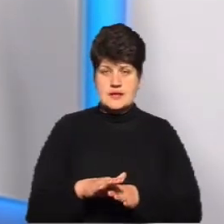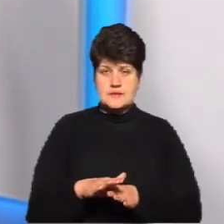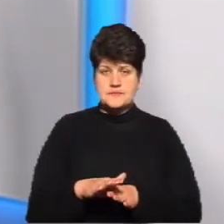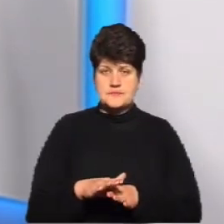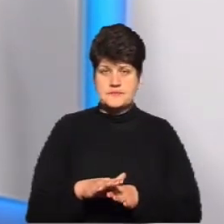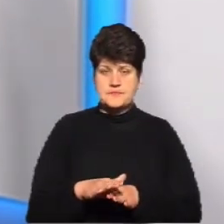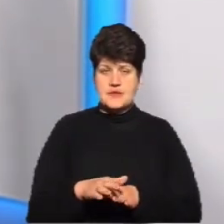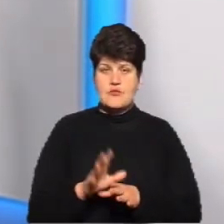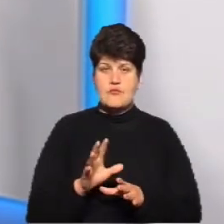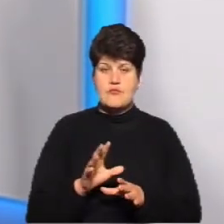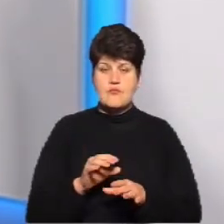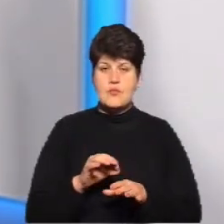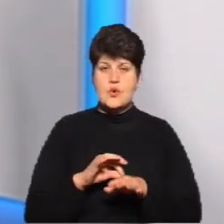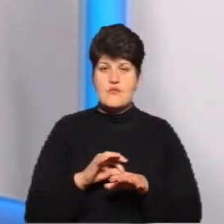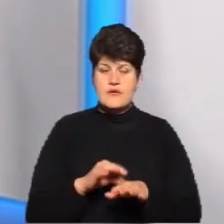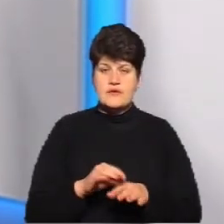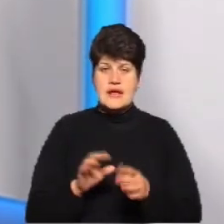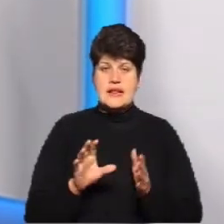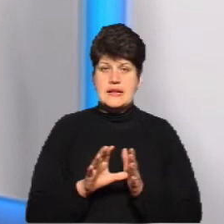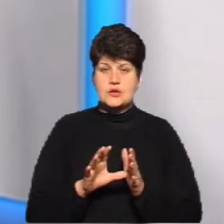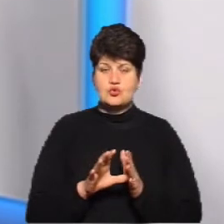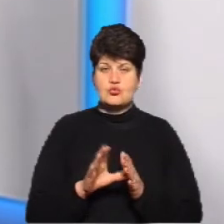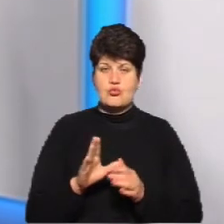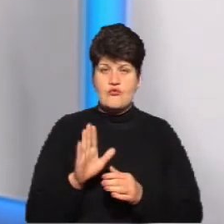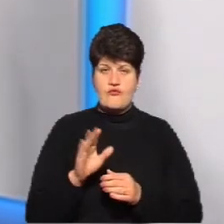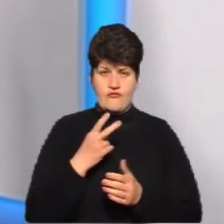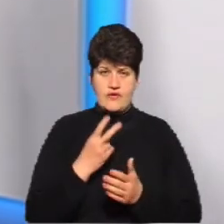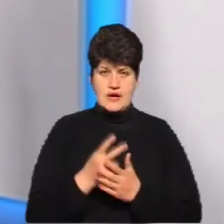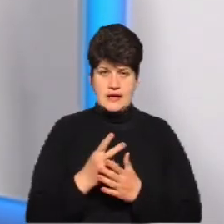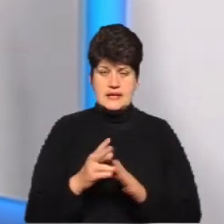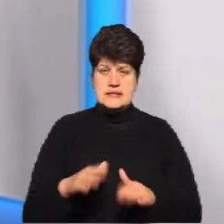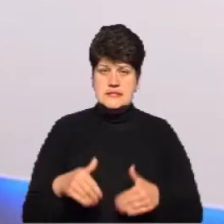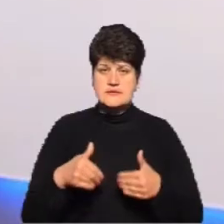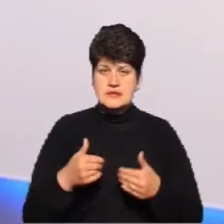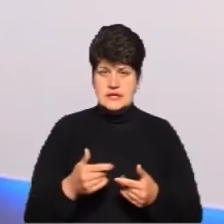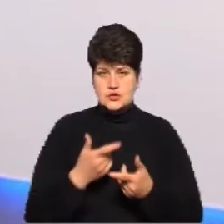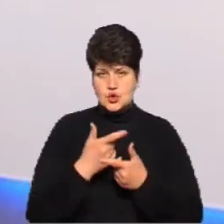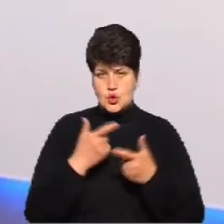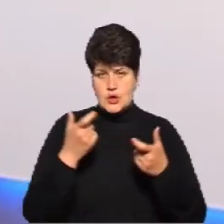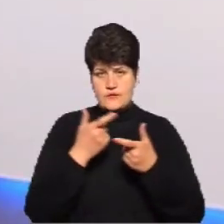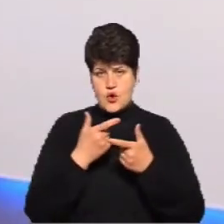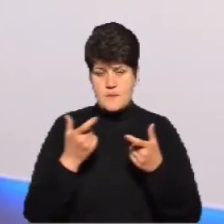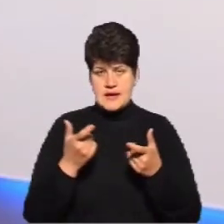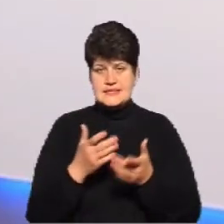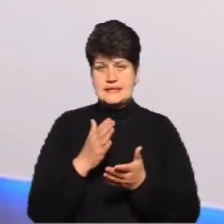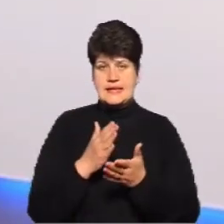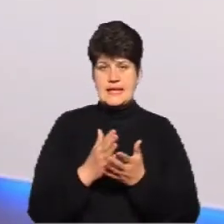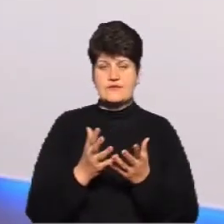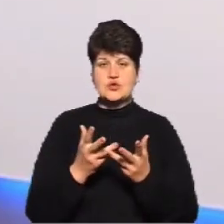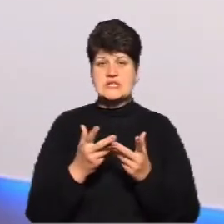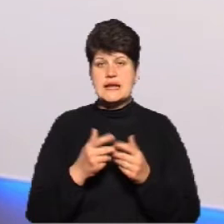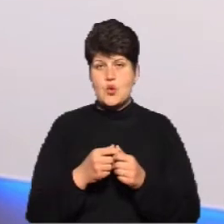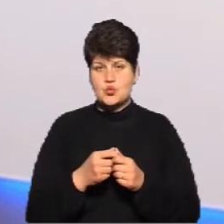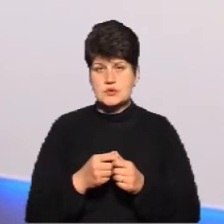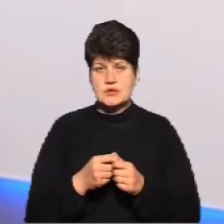проваджень в електронному вигляді і звертаються щодо інформації наявності рахунків